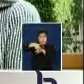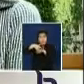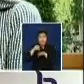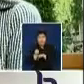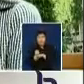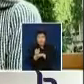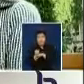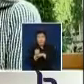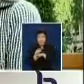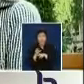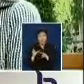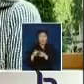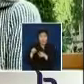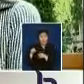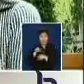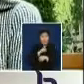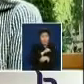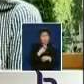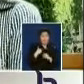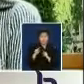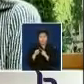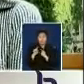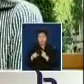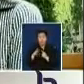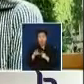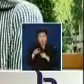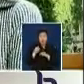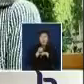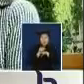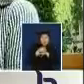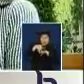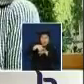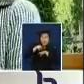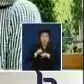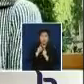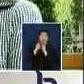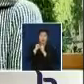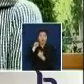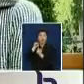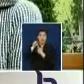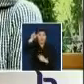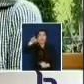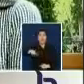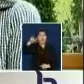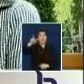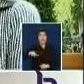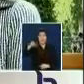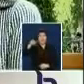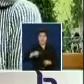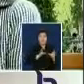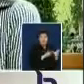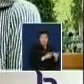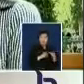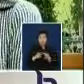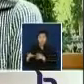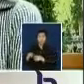ณีนั้นก็จะไปมีความร่วมมือเพิ่มขึ้นที่ประเทศฝรั่งเศสค่ะก็หลายๆกลุ่มอุตสาหกร